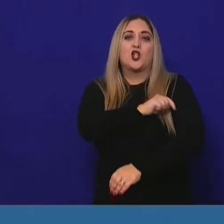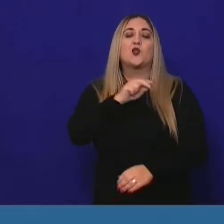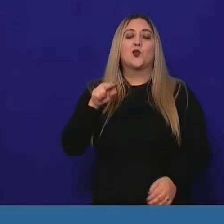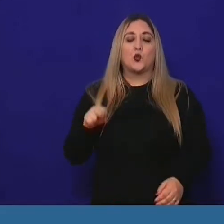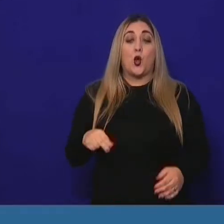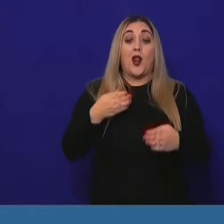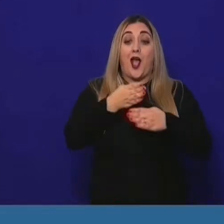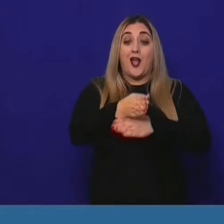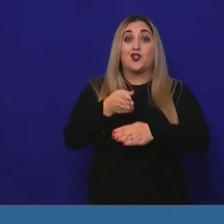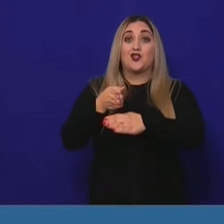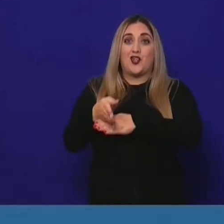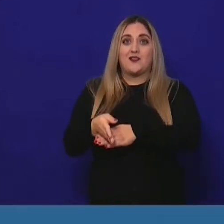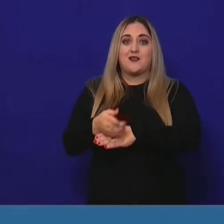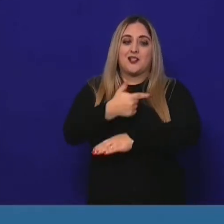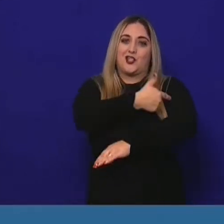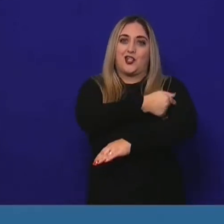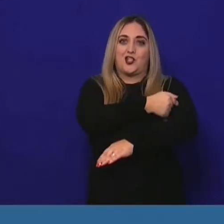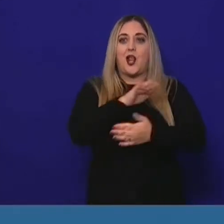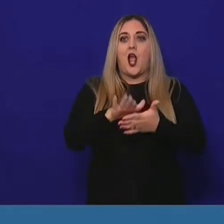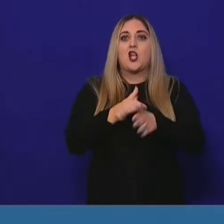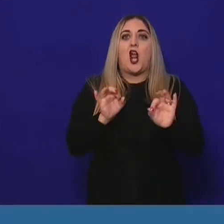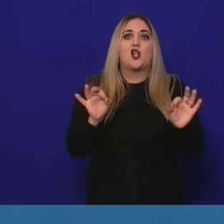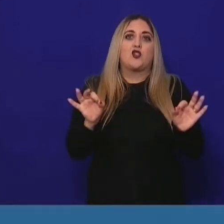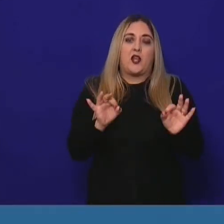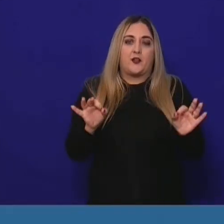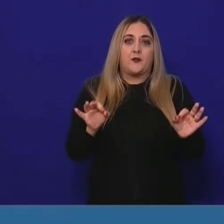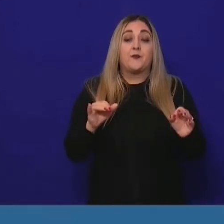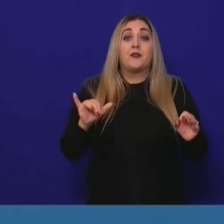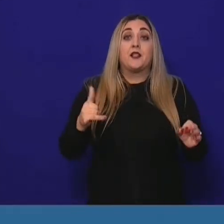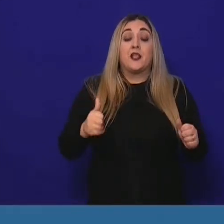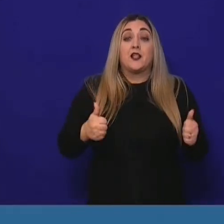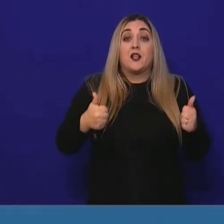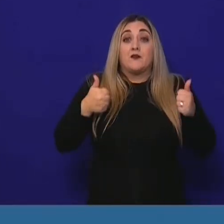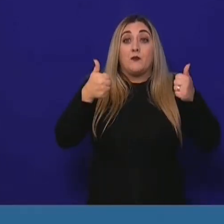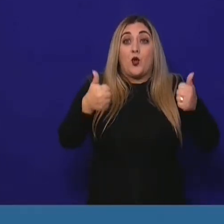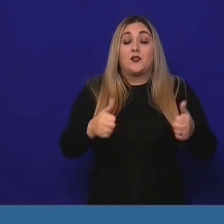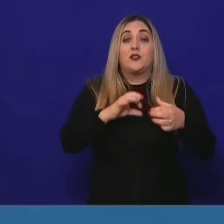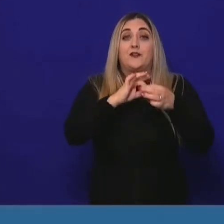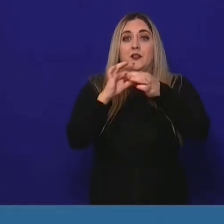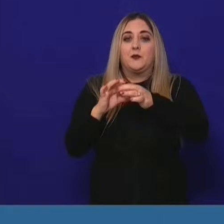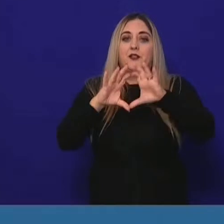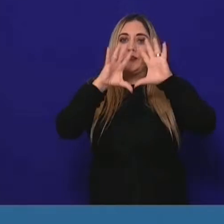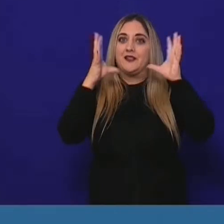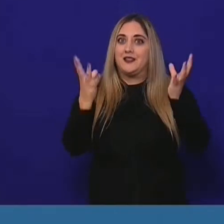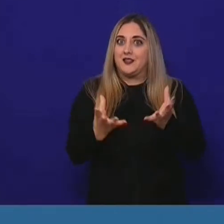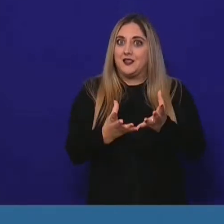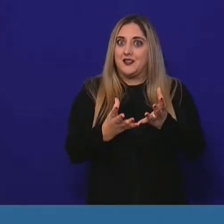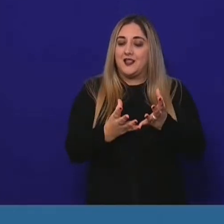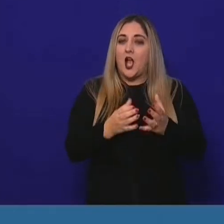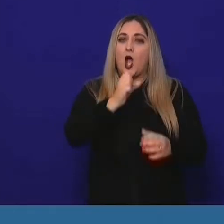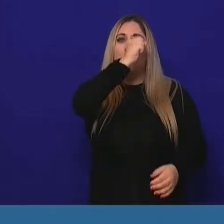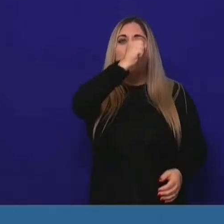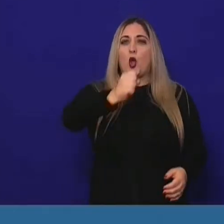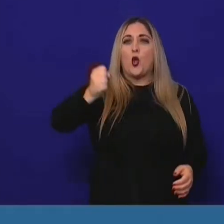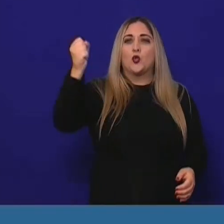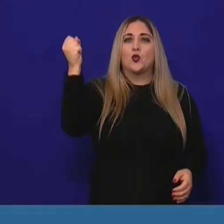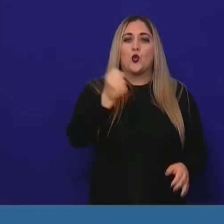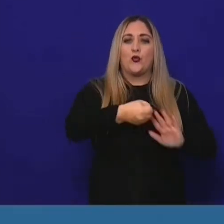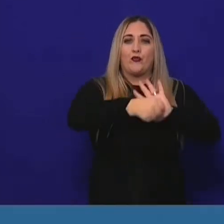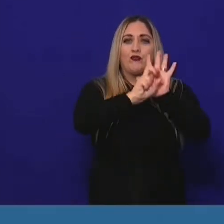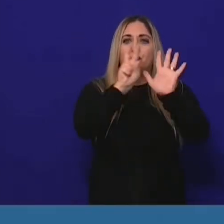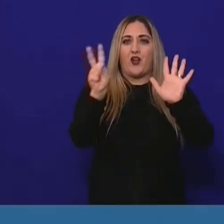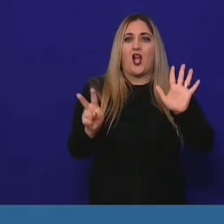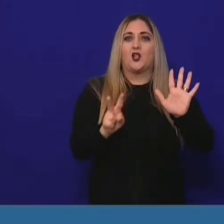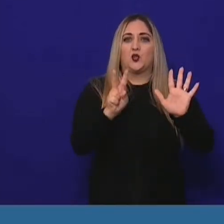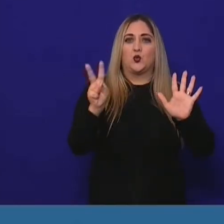ikollhom aċċessibilità għal dawn il-vaccines. Huwa importanti jekk aħna flimkien bħala dinja qegħdin nimxu biex propju dan il-virus li affettwa